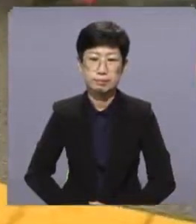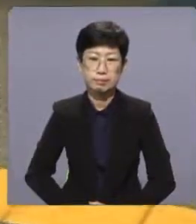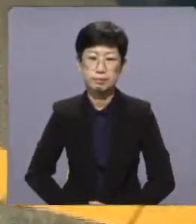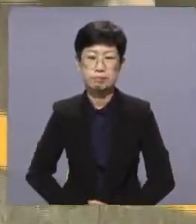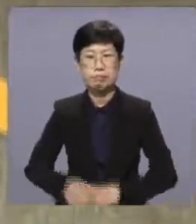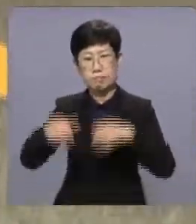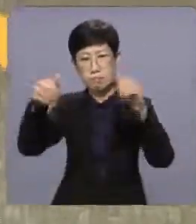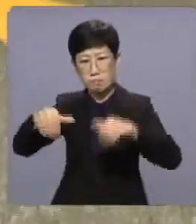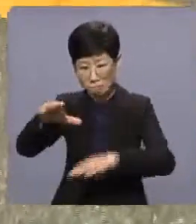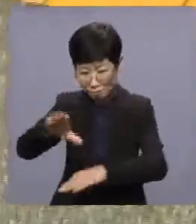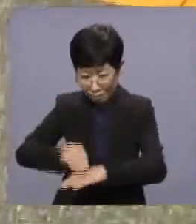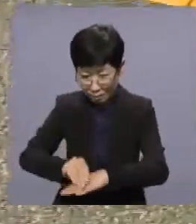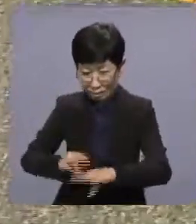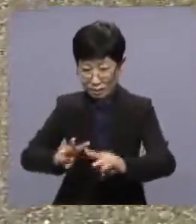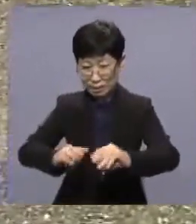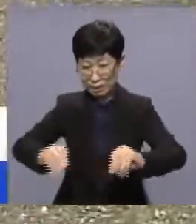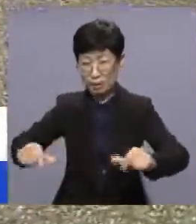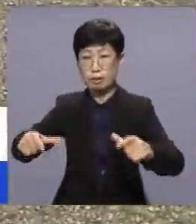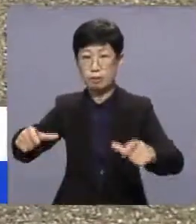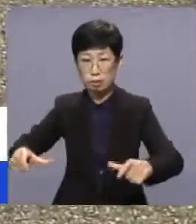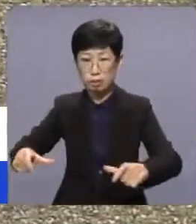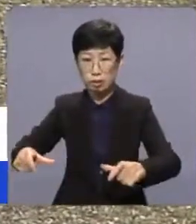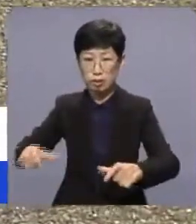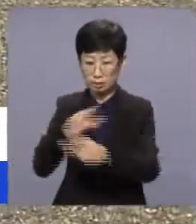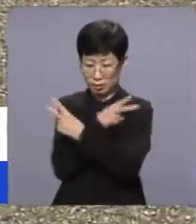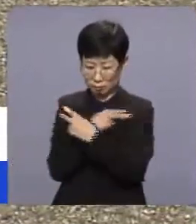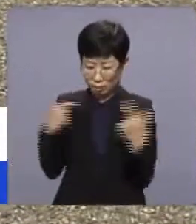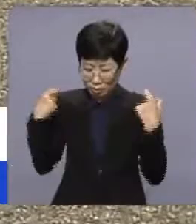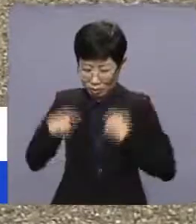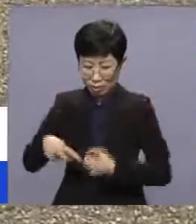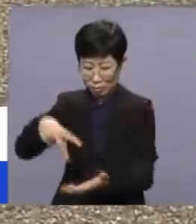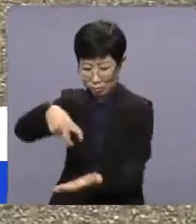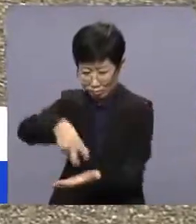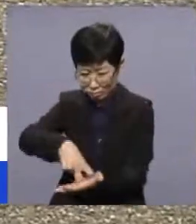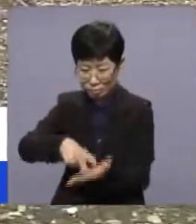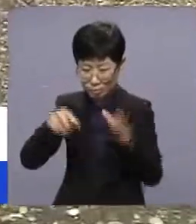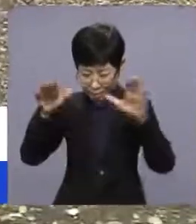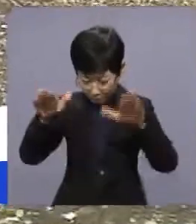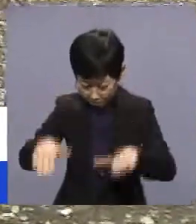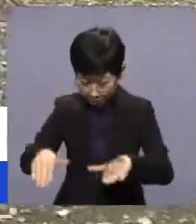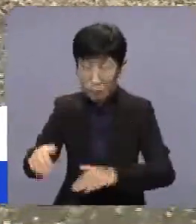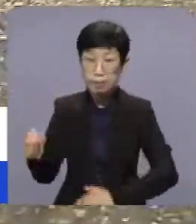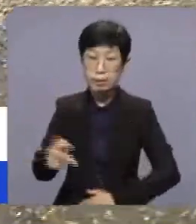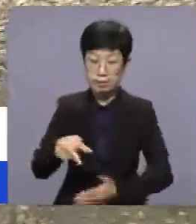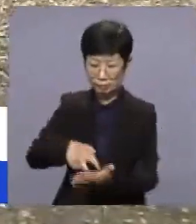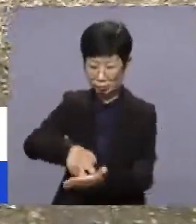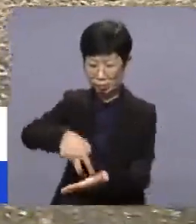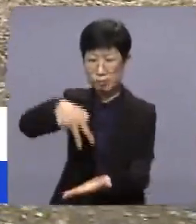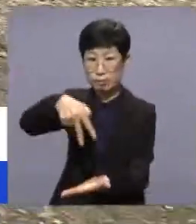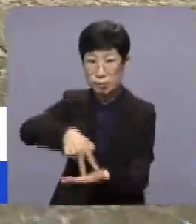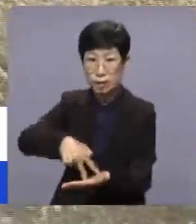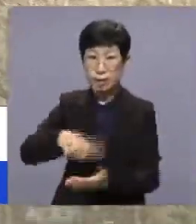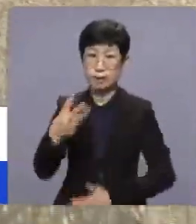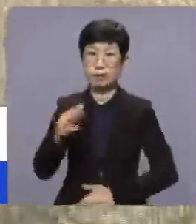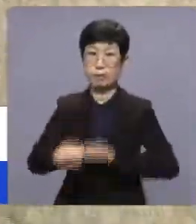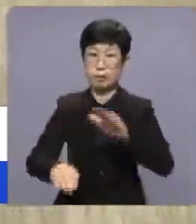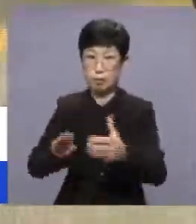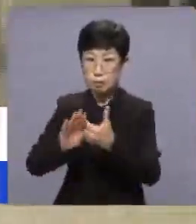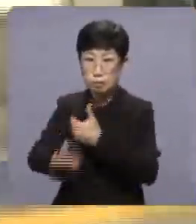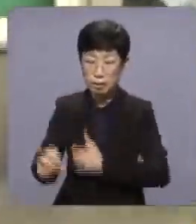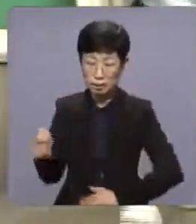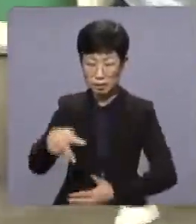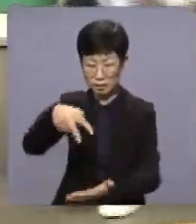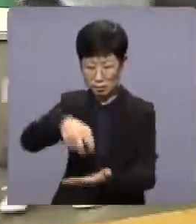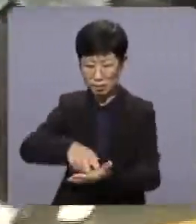비에 젖은 땅바닥에 제복을 입은 경찰관이 엎드려 절을 합니다. 다시 몸을 일으켜 세 걸음 뒤 절하기를